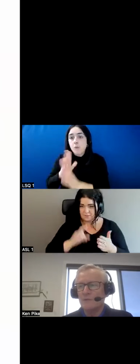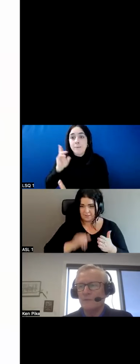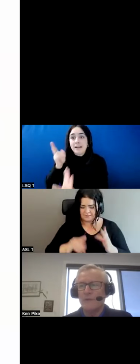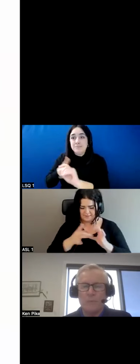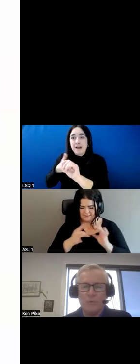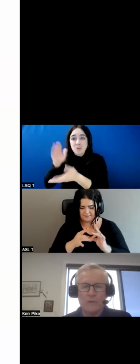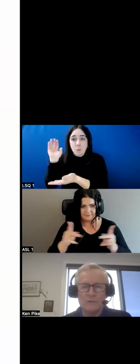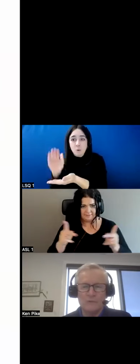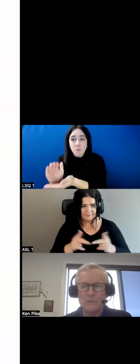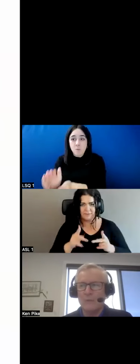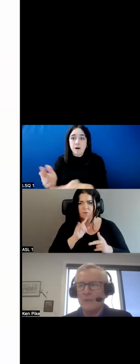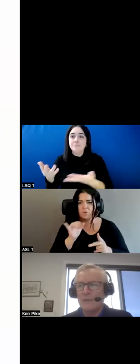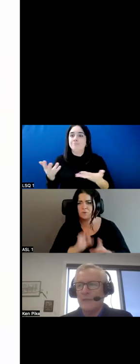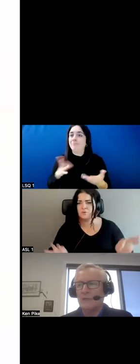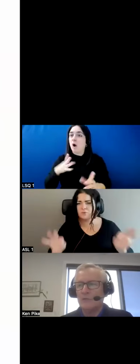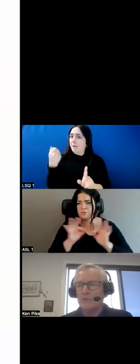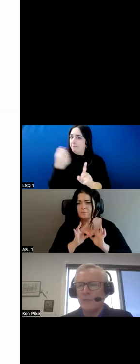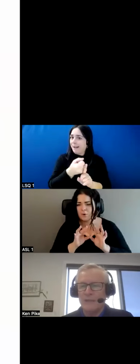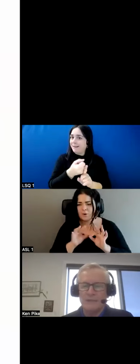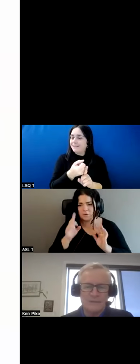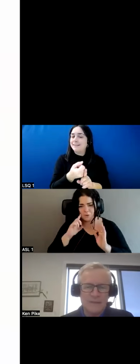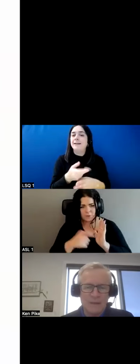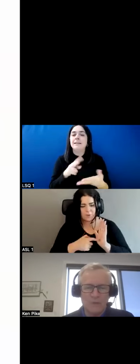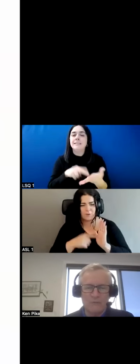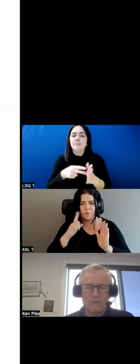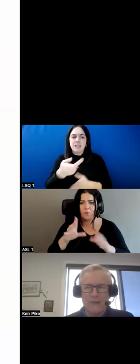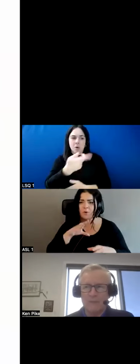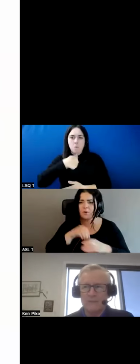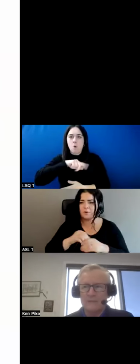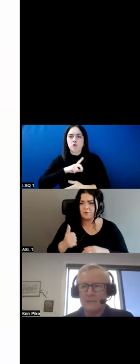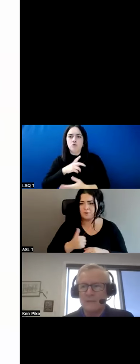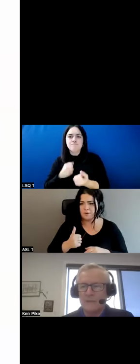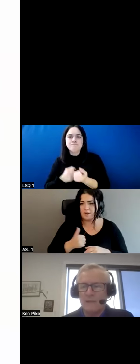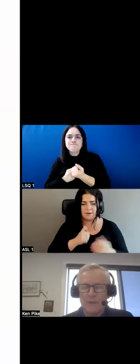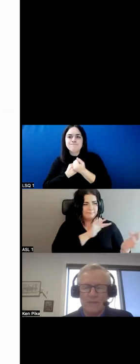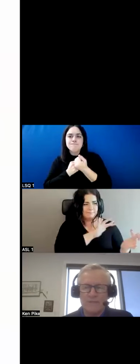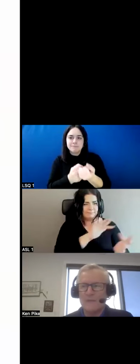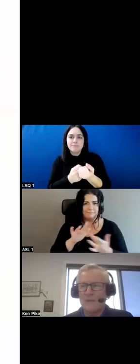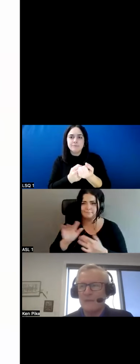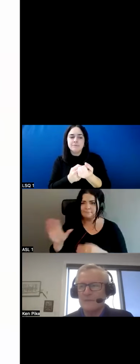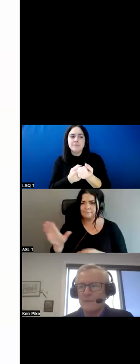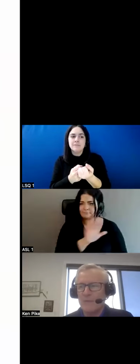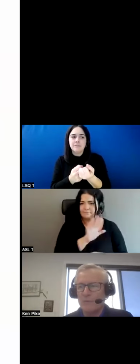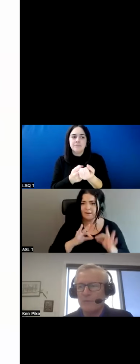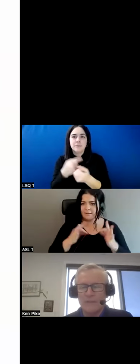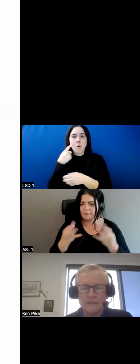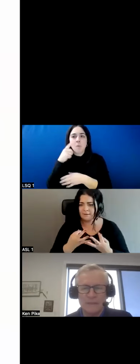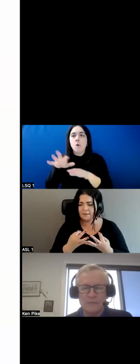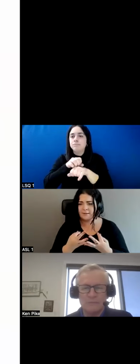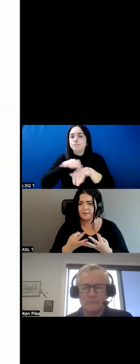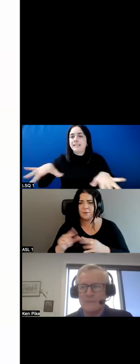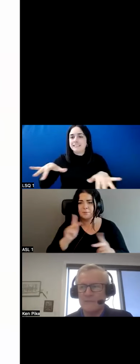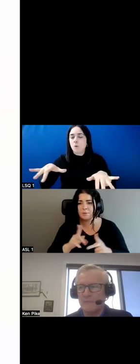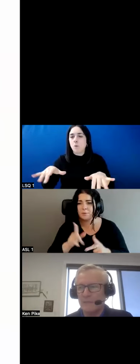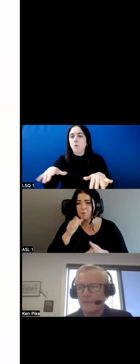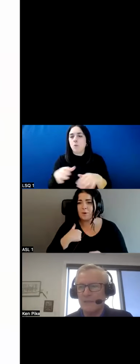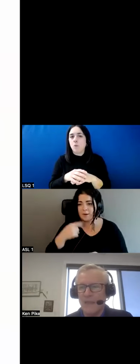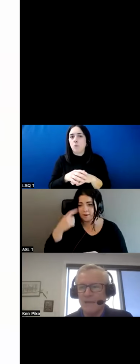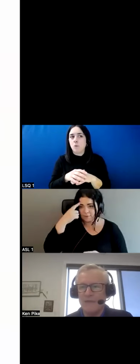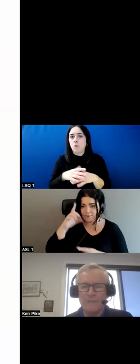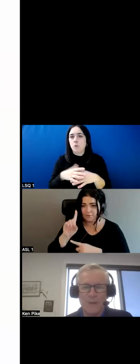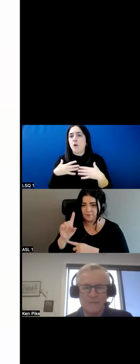Donc, lorsqu'on a créé cette prise de position, c'était aussi important pour le réseau de familles d'Inclusion Canada de mettre en avant que